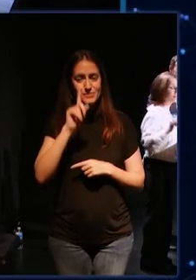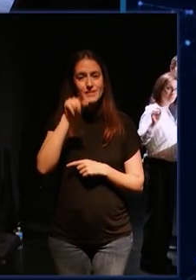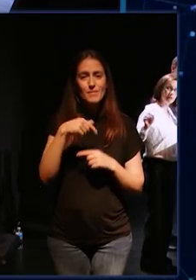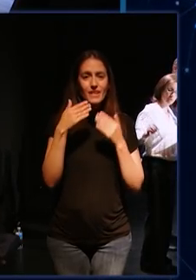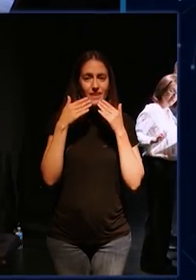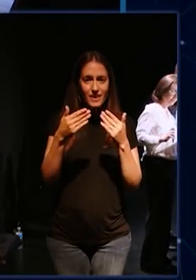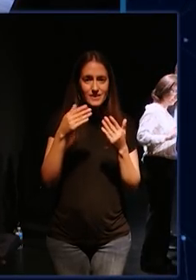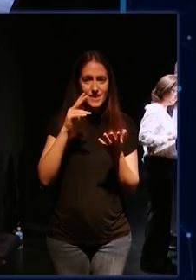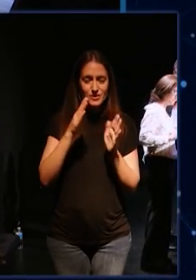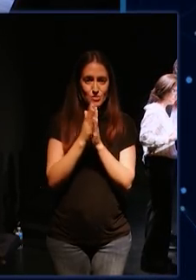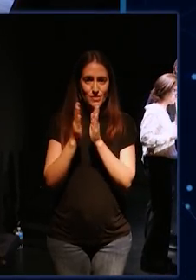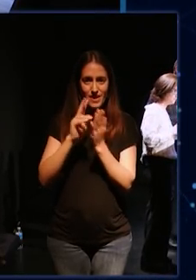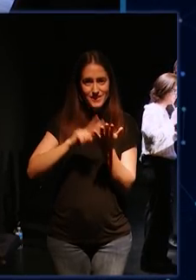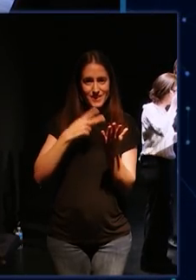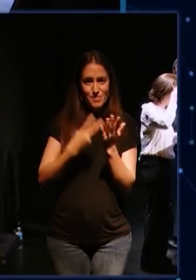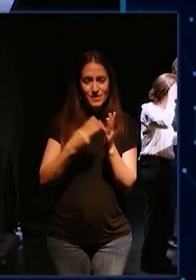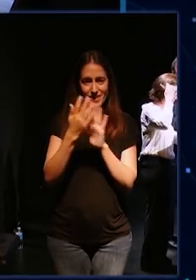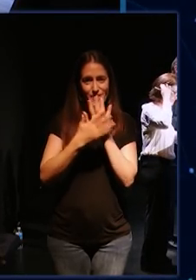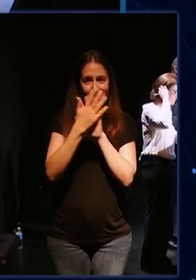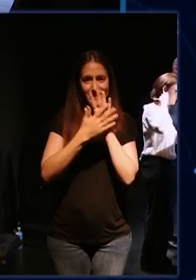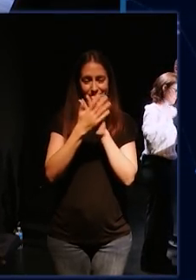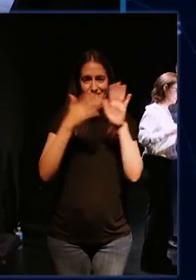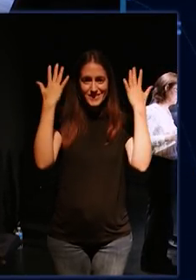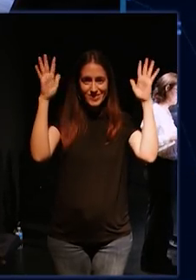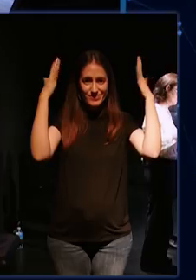companyes de la interpretació amb signes.